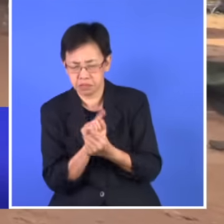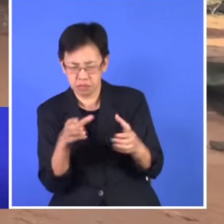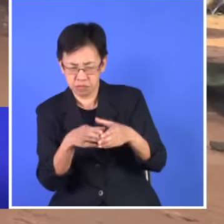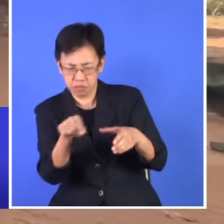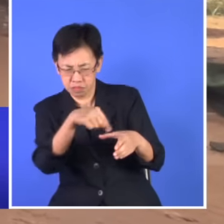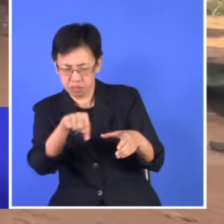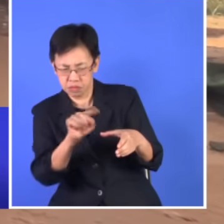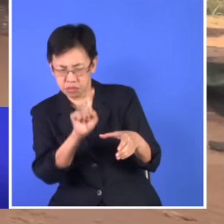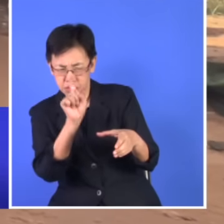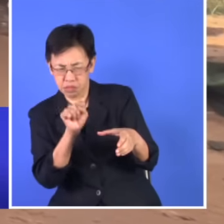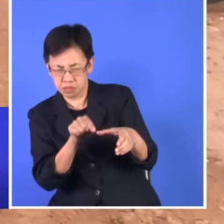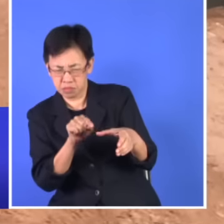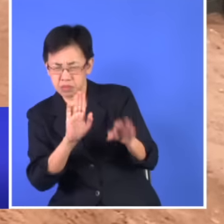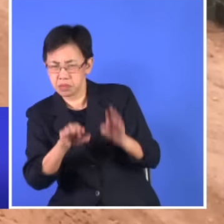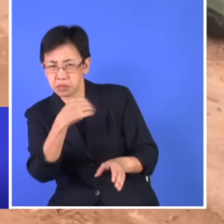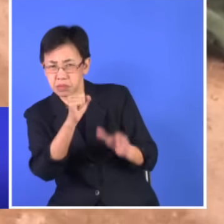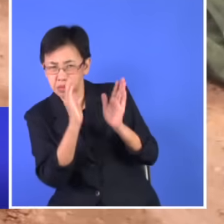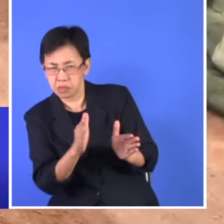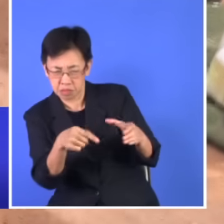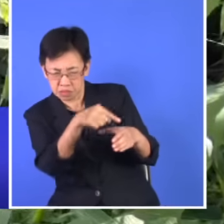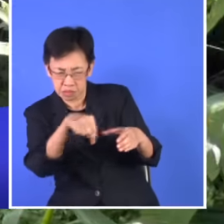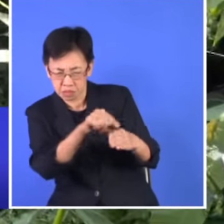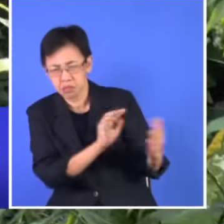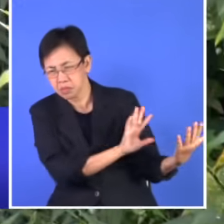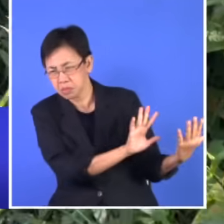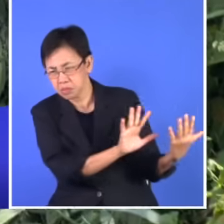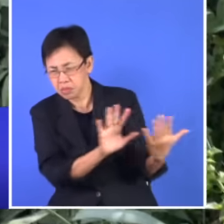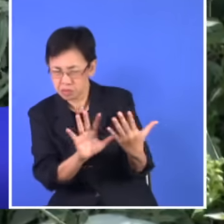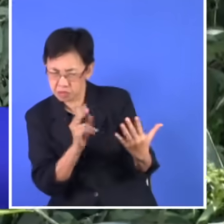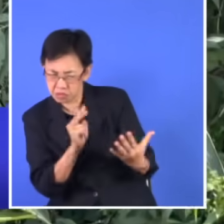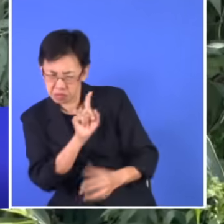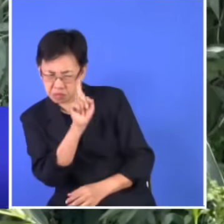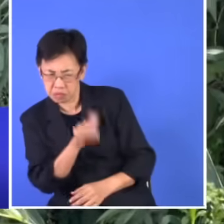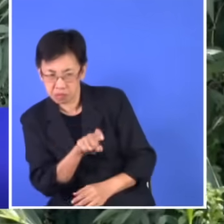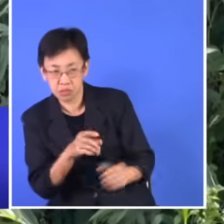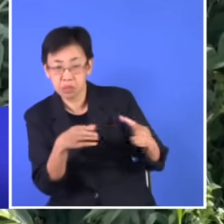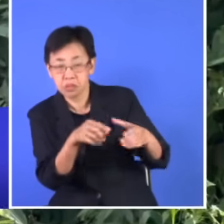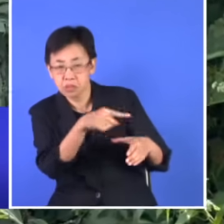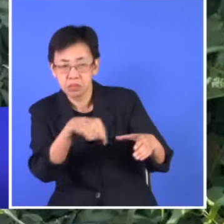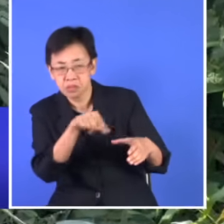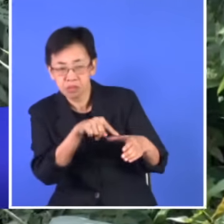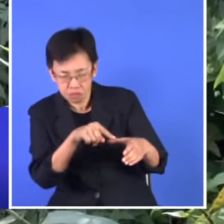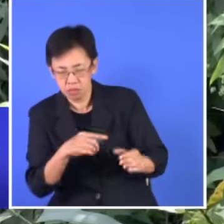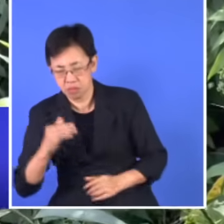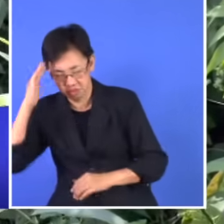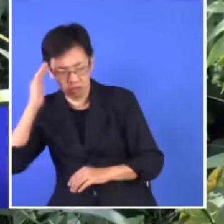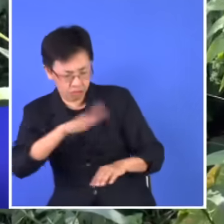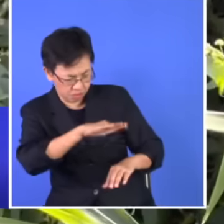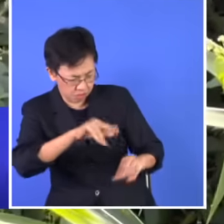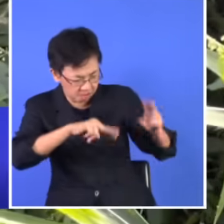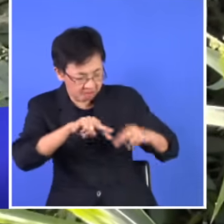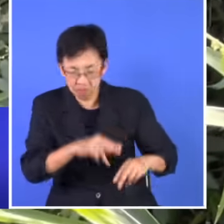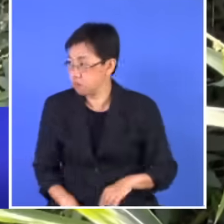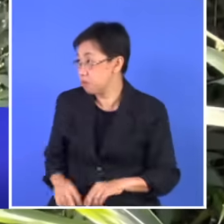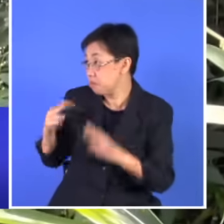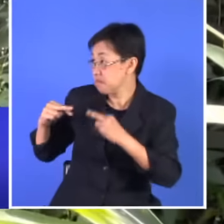สงสัยนะครับเกือบ 10คนนะฮะเนี่ยเดินเข้ามายังเขตไทยอ่าแต่ว่ากลุ่มคนดังกล่าวไม่ยอมให้มีการตรวจค้นนะฮะแล้วก็เปิด